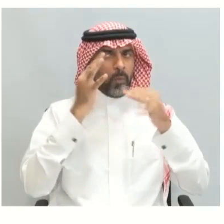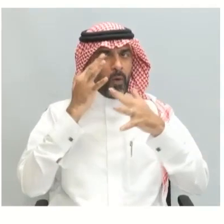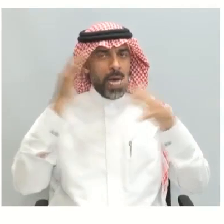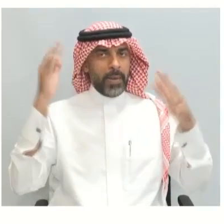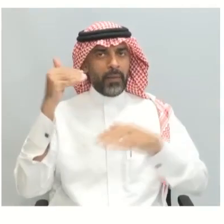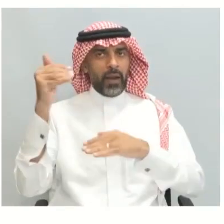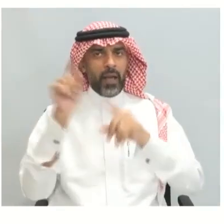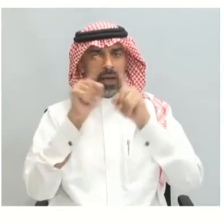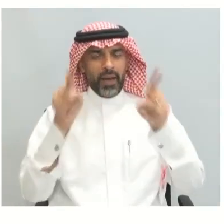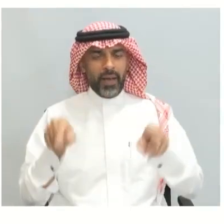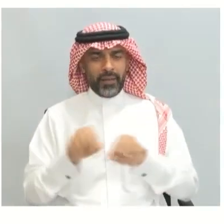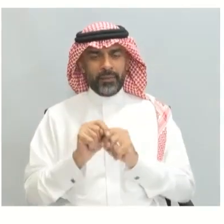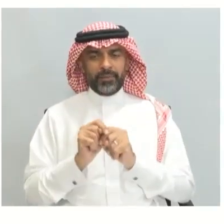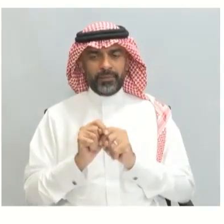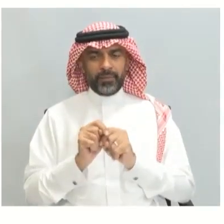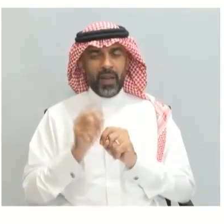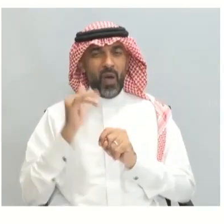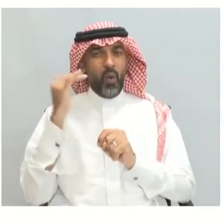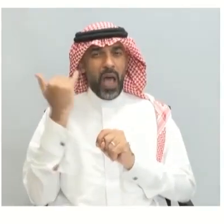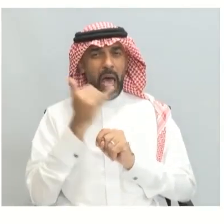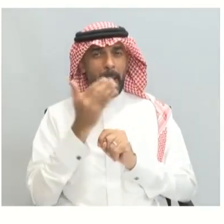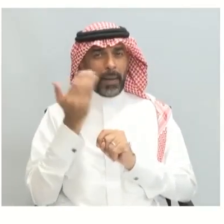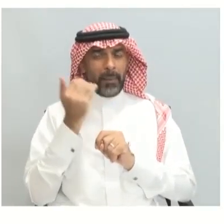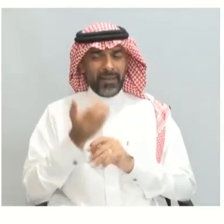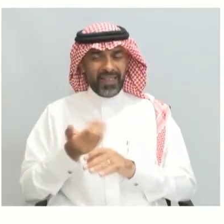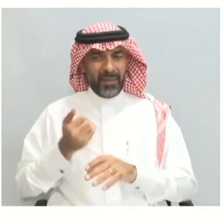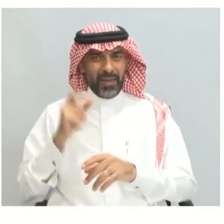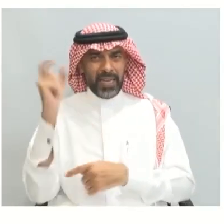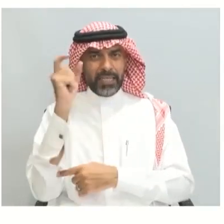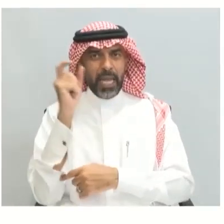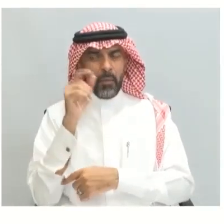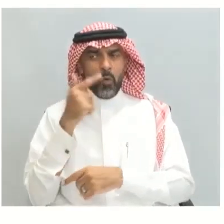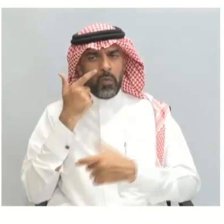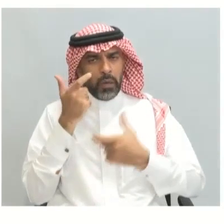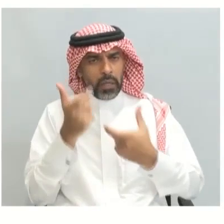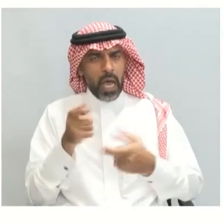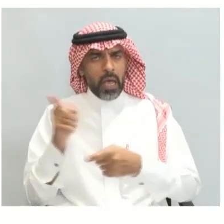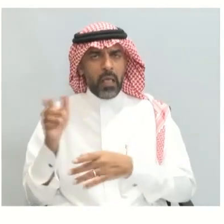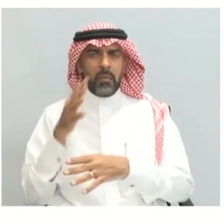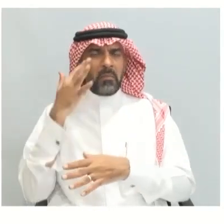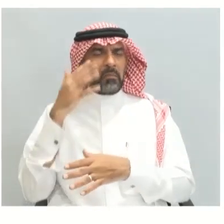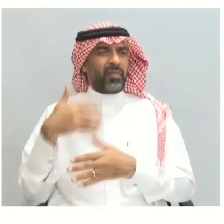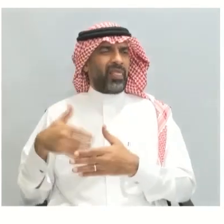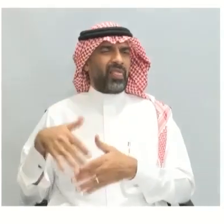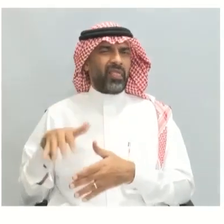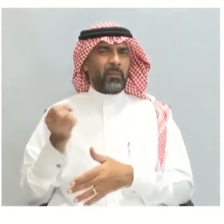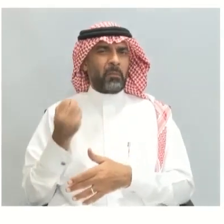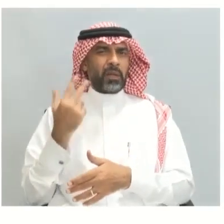الخرائط لم يكن للعرب قبل اسلامهم عنايه بهذا العلم